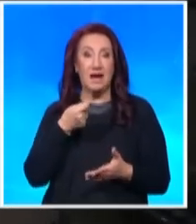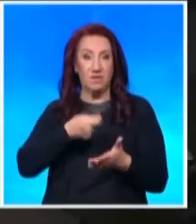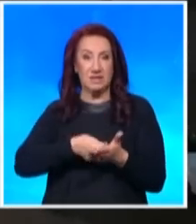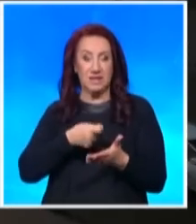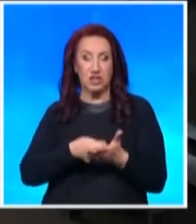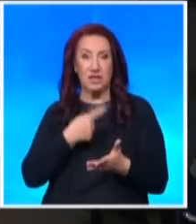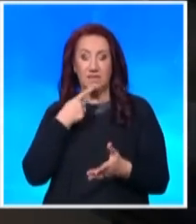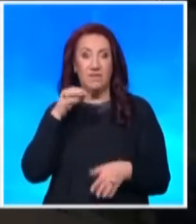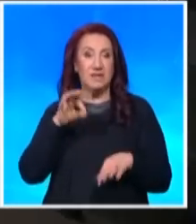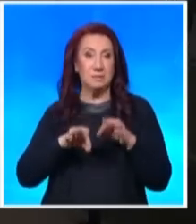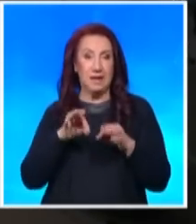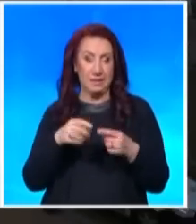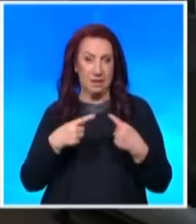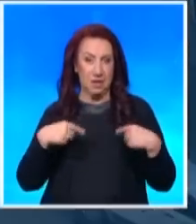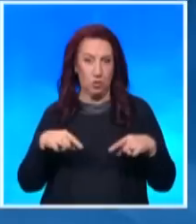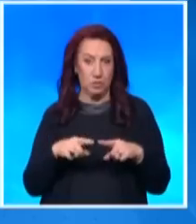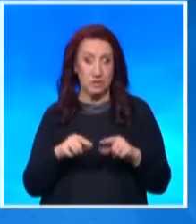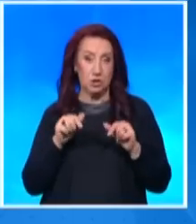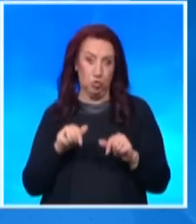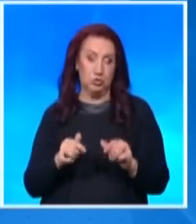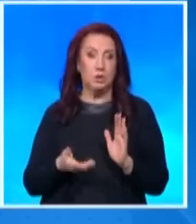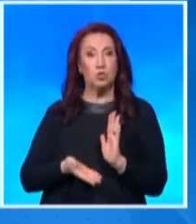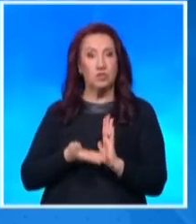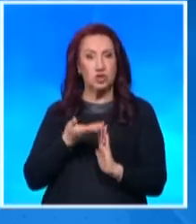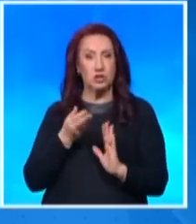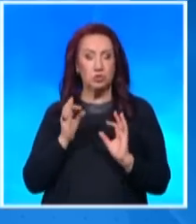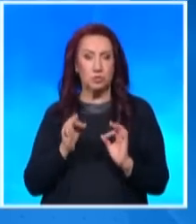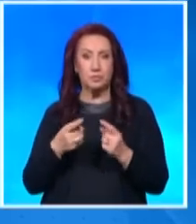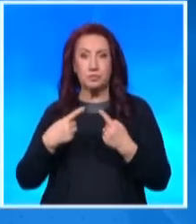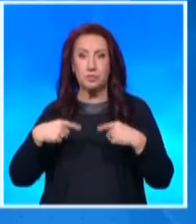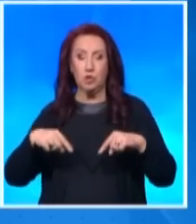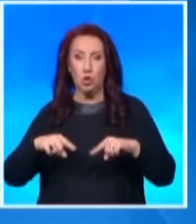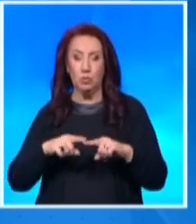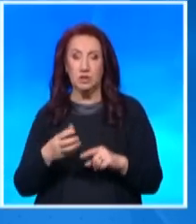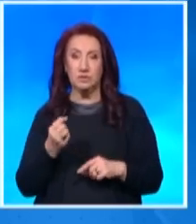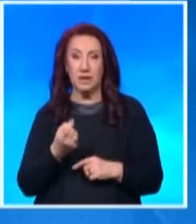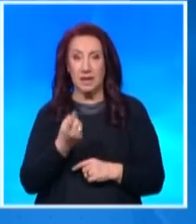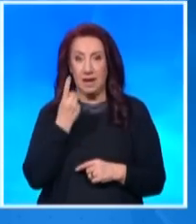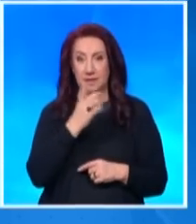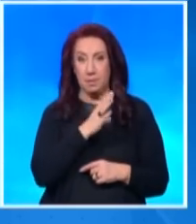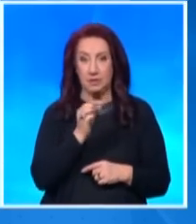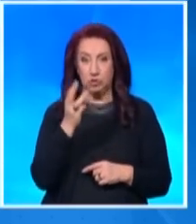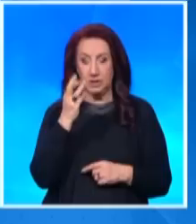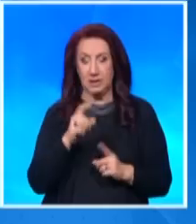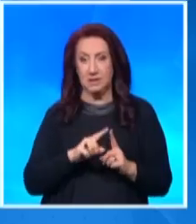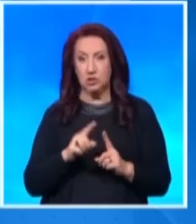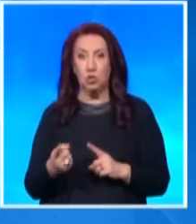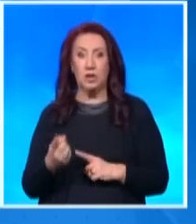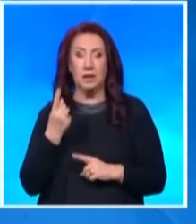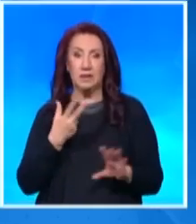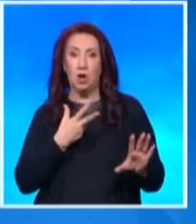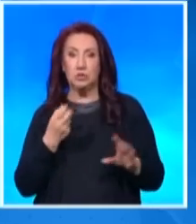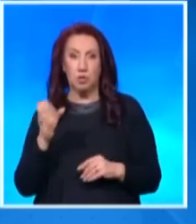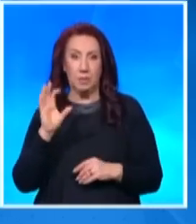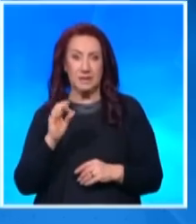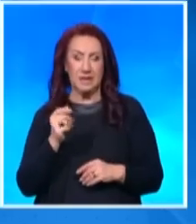комисии. Този път увеличението е сериозно. Районните комисии ще взимат от 1530 до 1850 лева в зависимост от